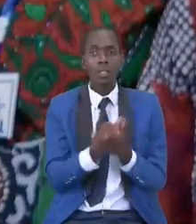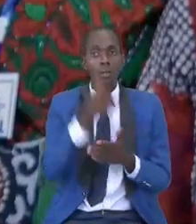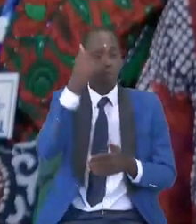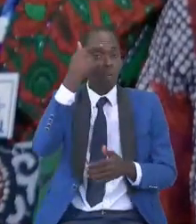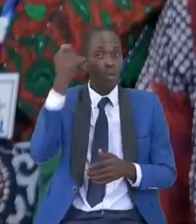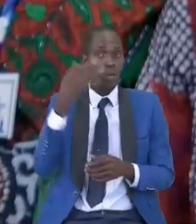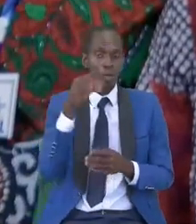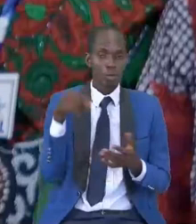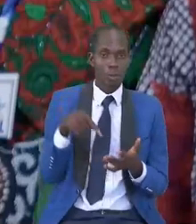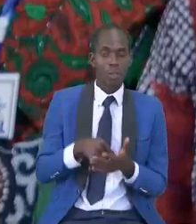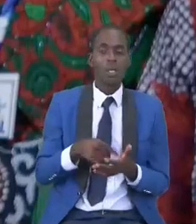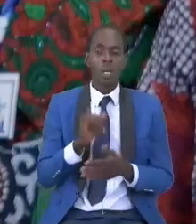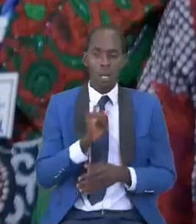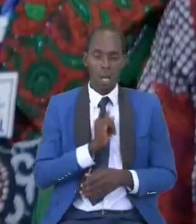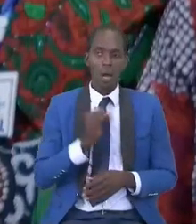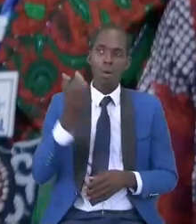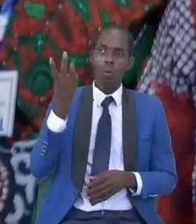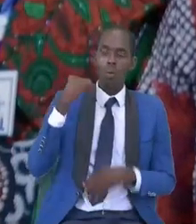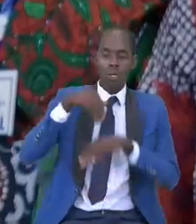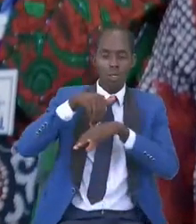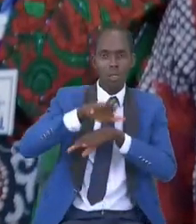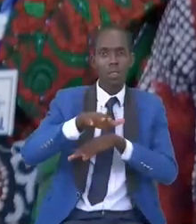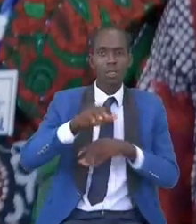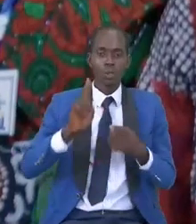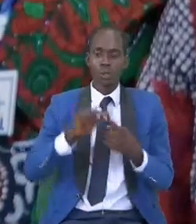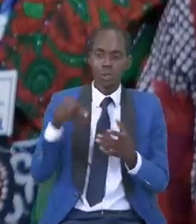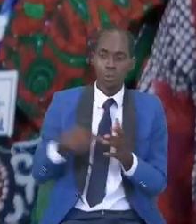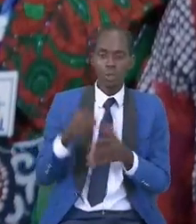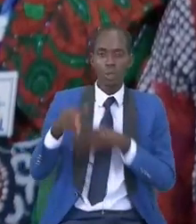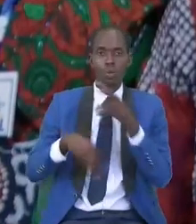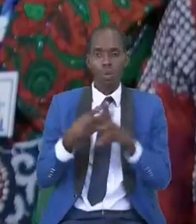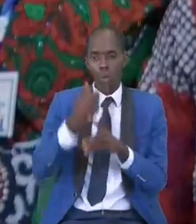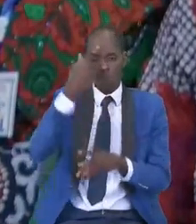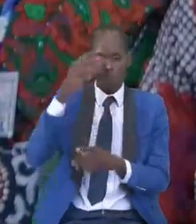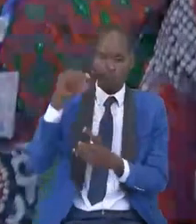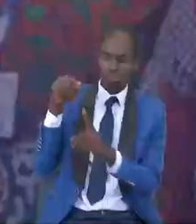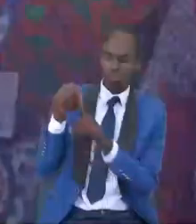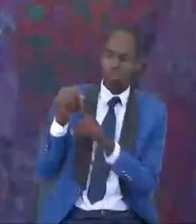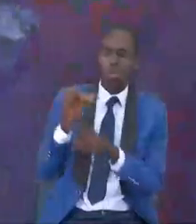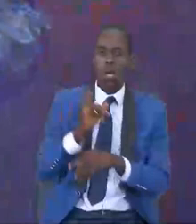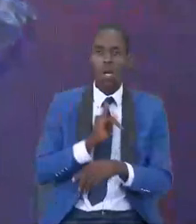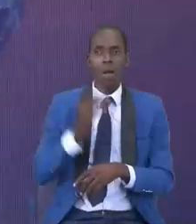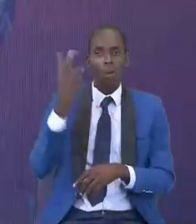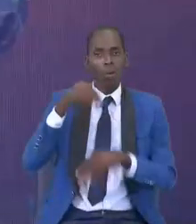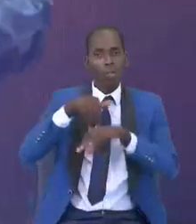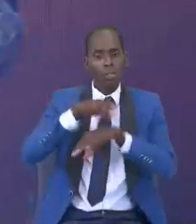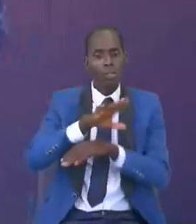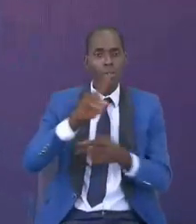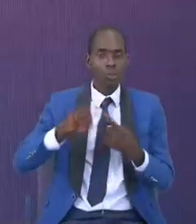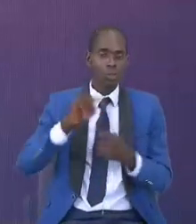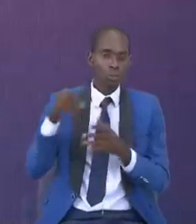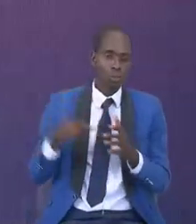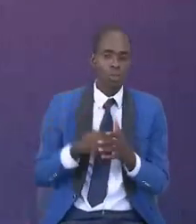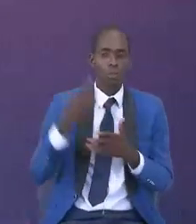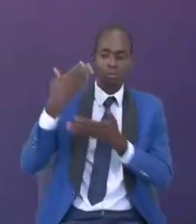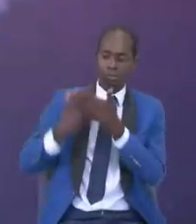peux dire à cause de ceci, c'est pour ça que j'ai été envoyé dans ce monde. C'est à cause de ceci que j'ai été